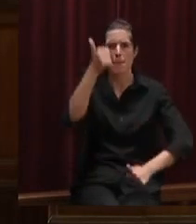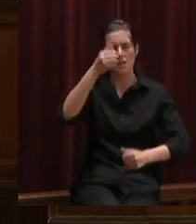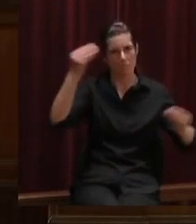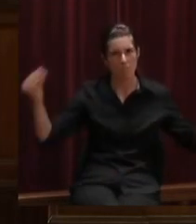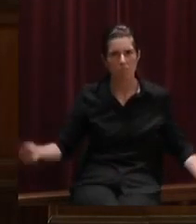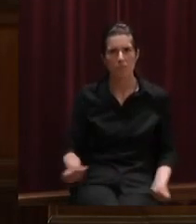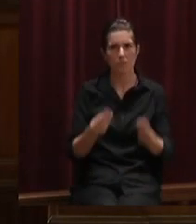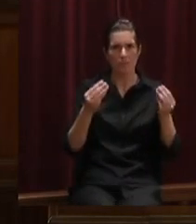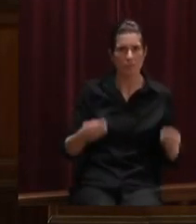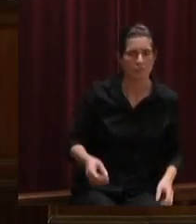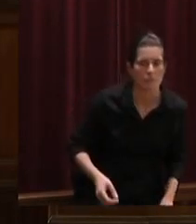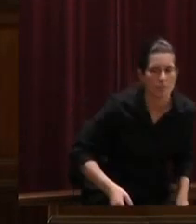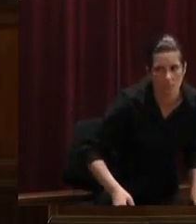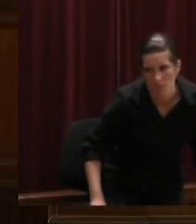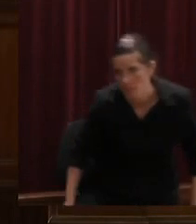aquestes illes.